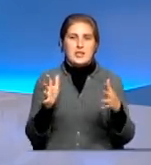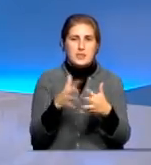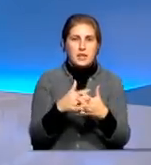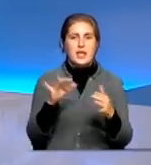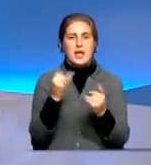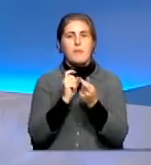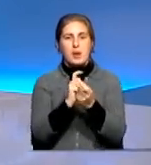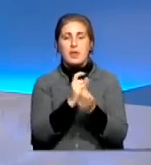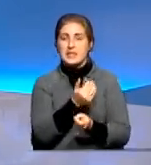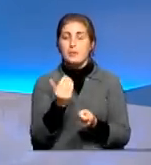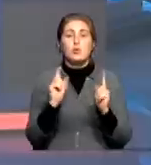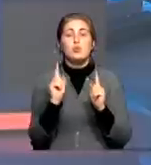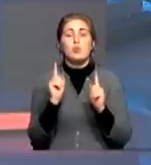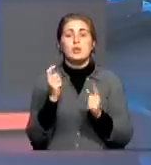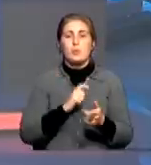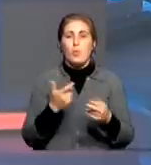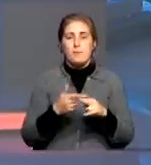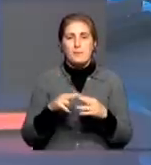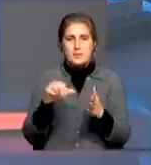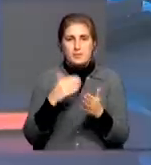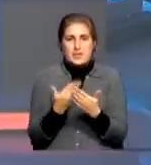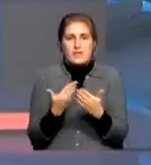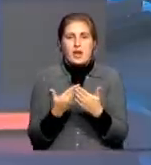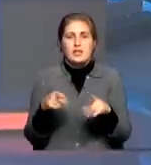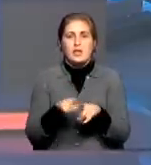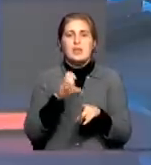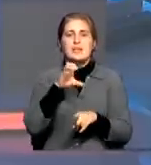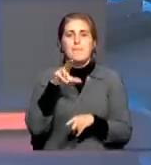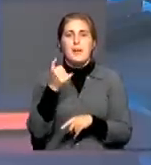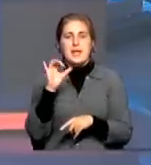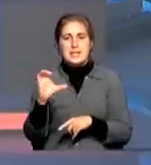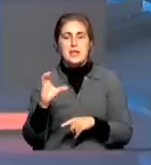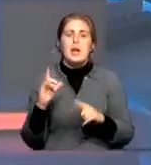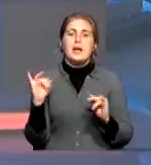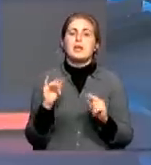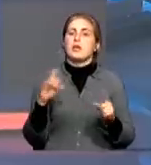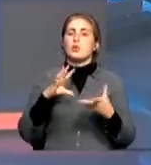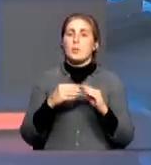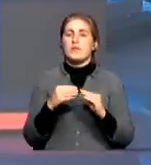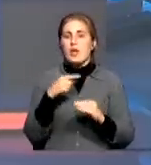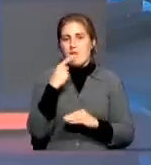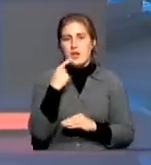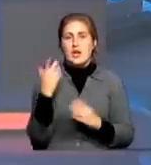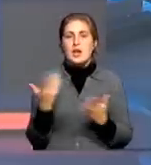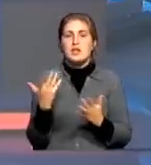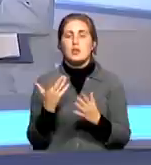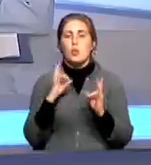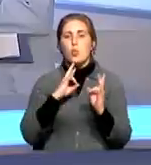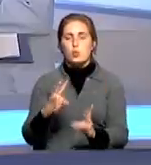ними. Что собой представляют так называемые спайсы, да? И, собственно говоря, какую угрозу они